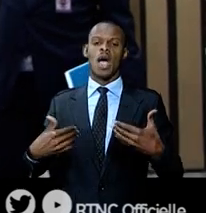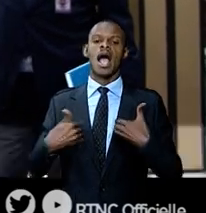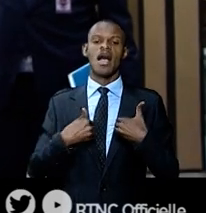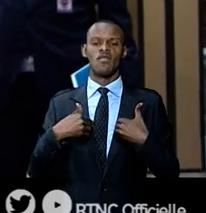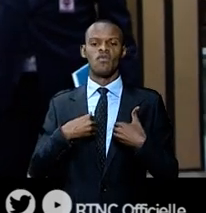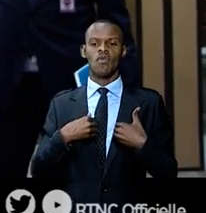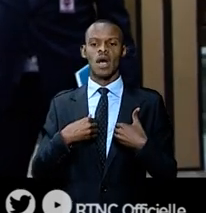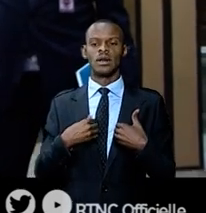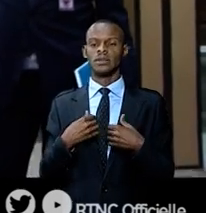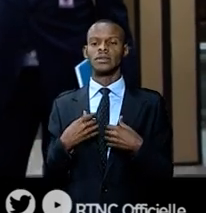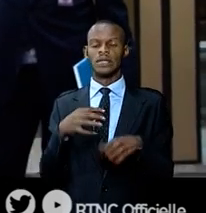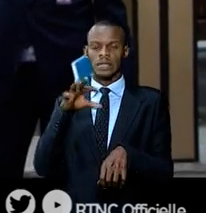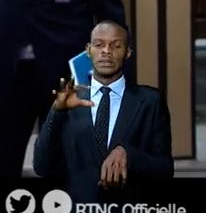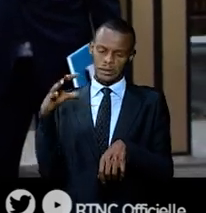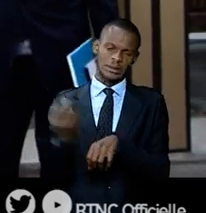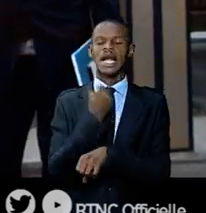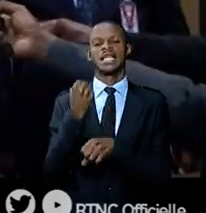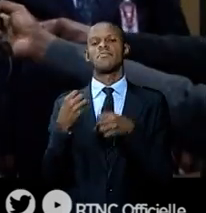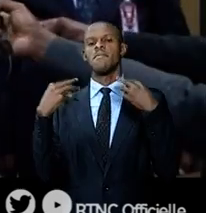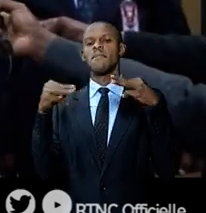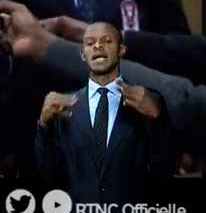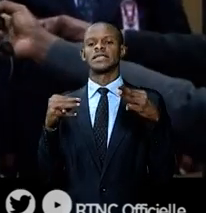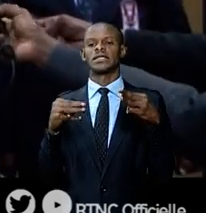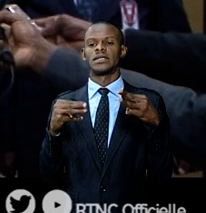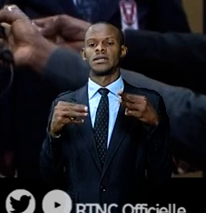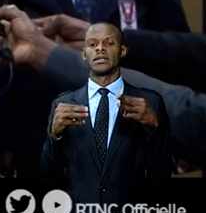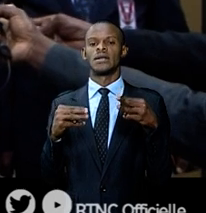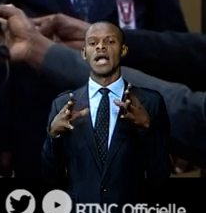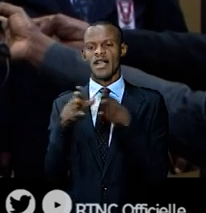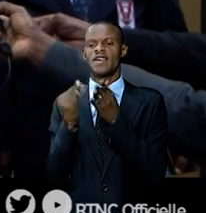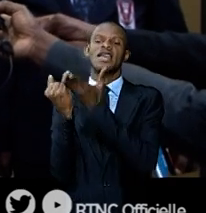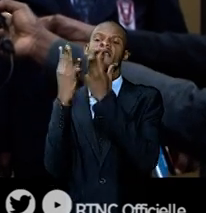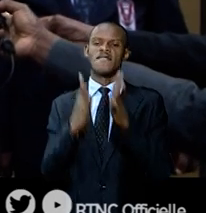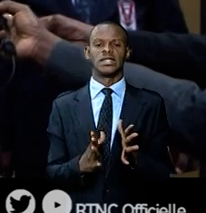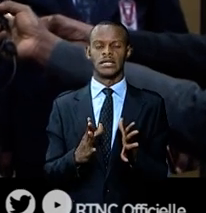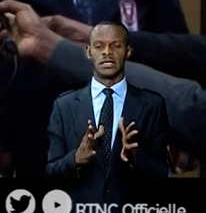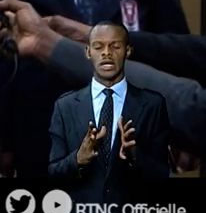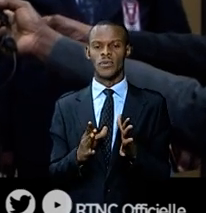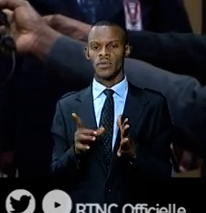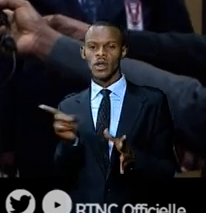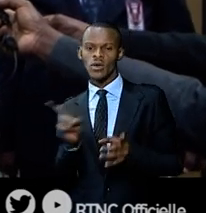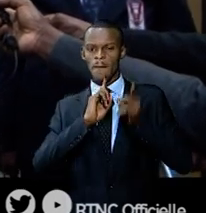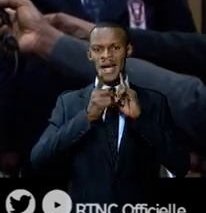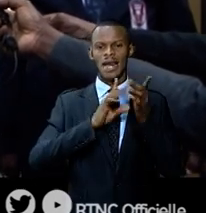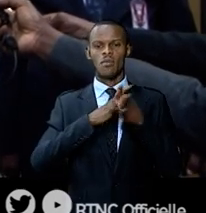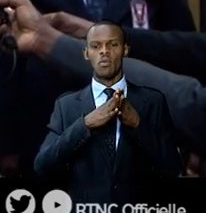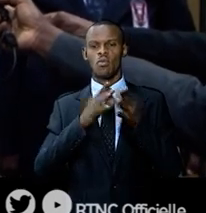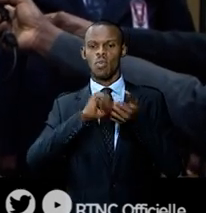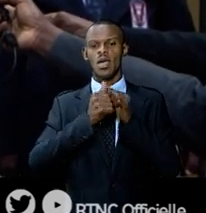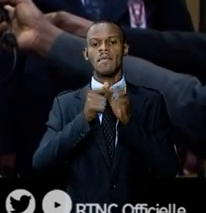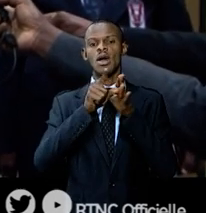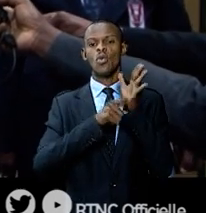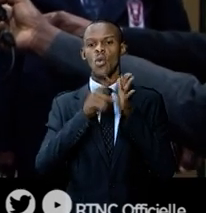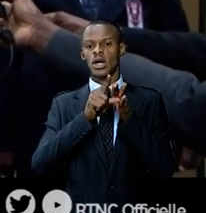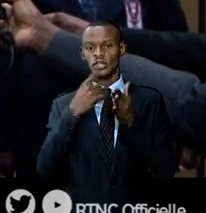le directeur général de l'ARSP, Kalej Gand. La loi relative à la sous-traitance dans les